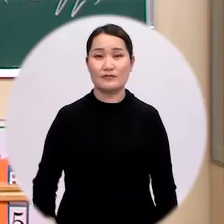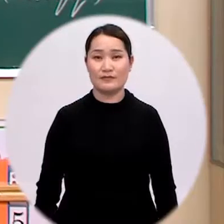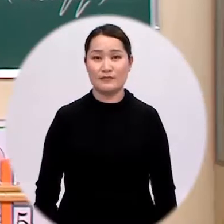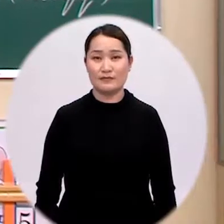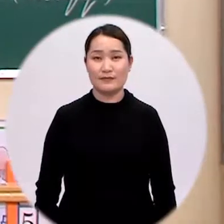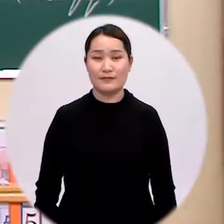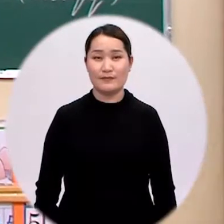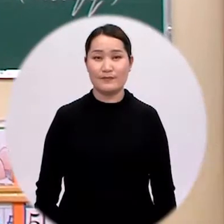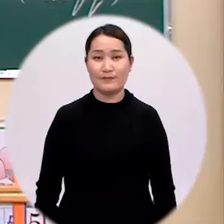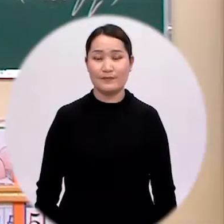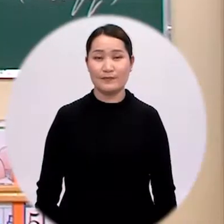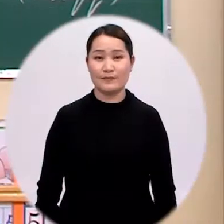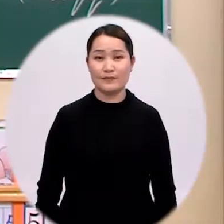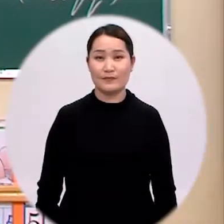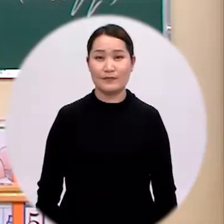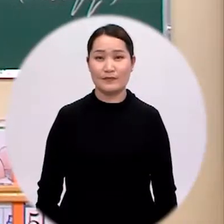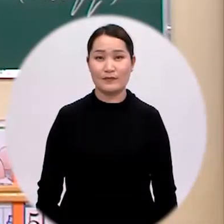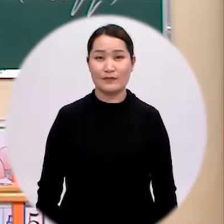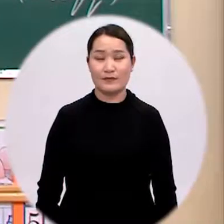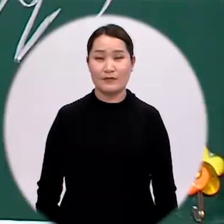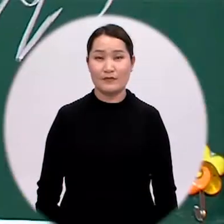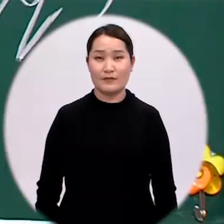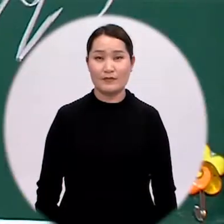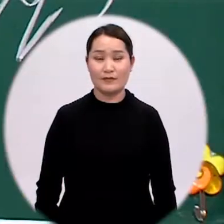4-өөс 20 төгрөгөөр илүү байсан байна.